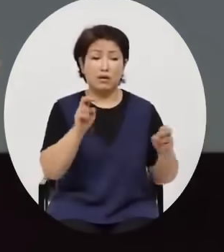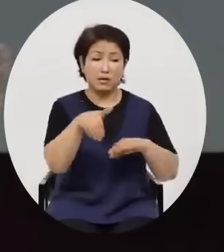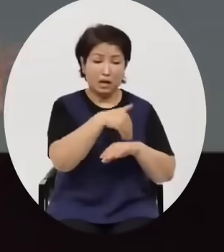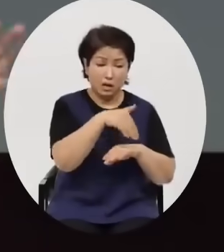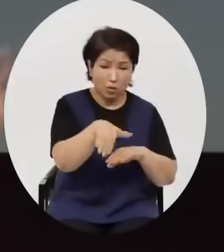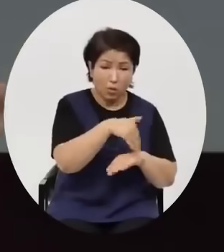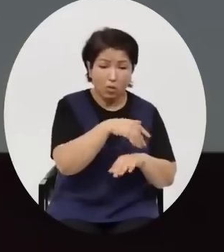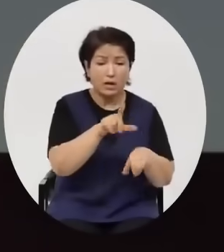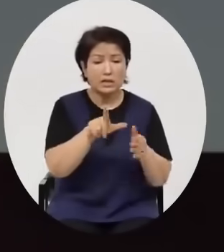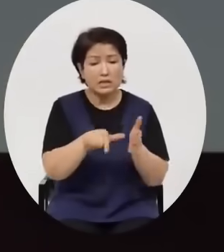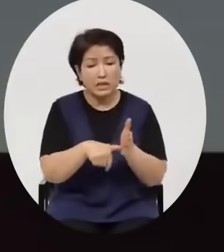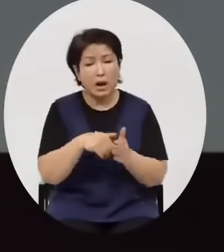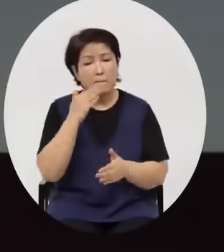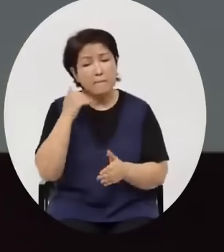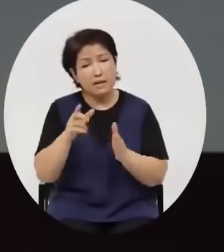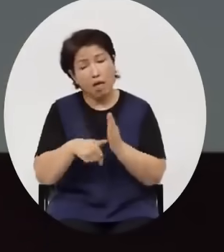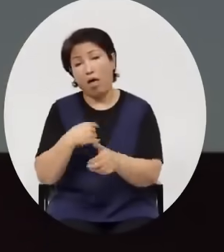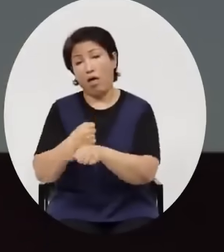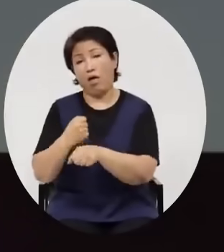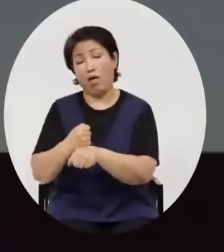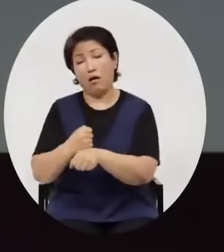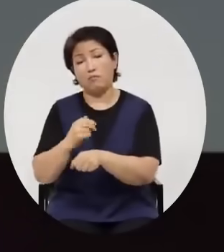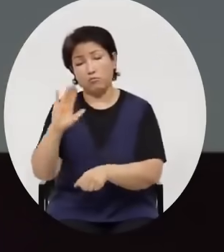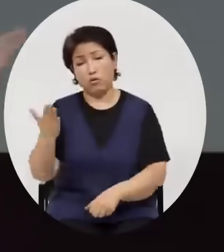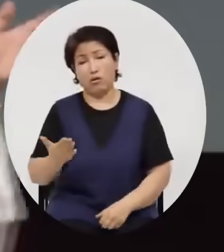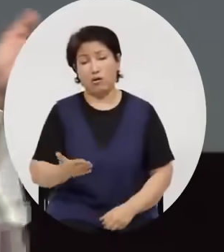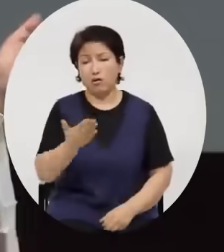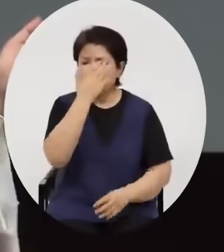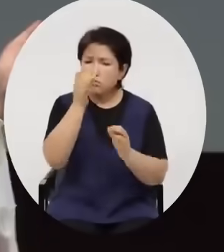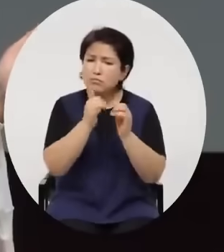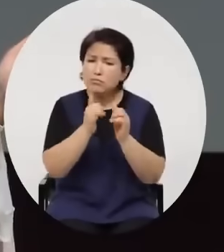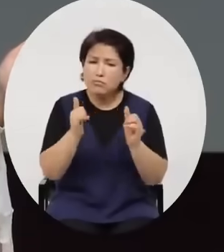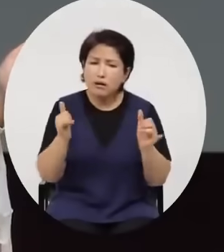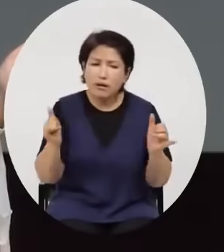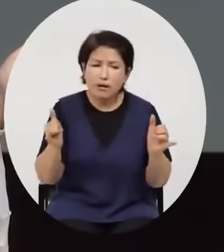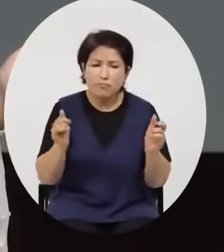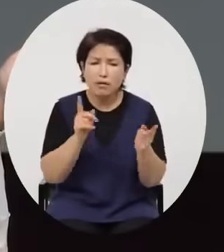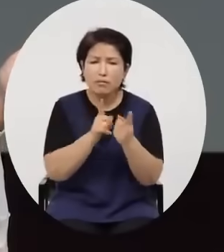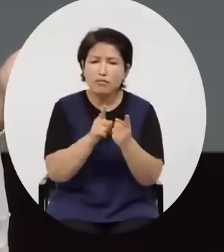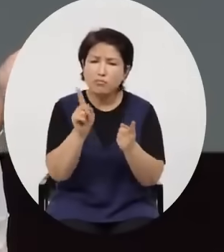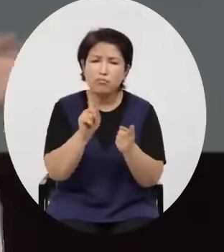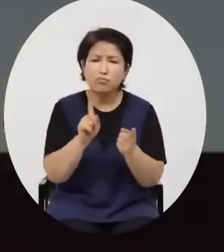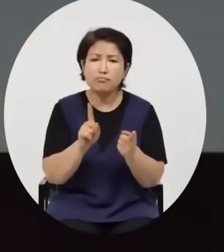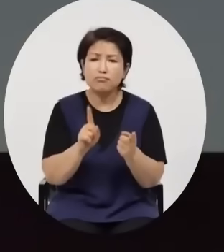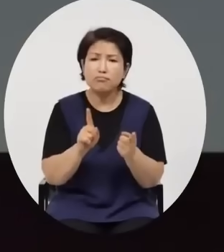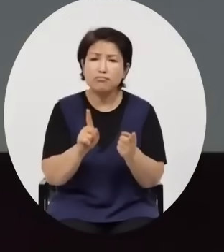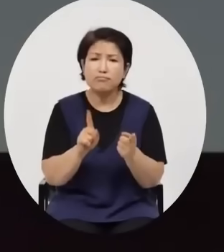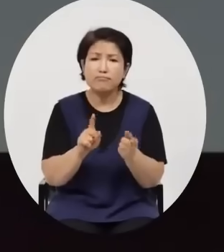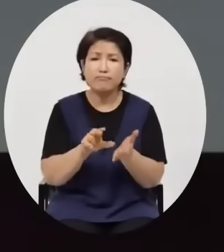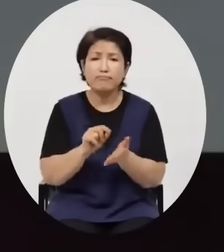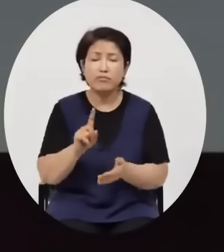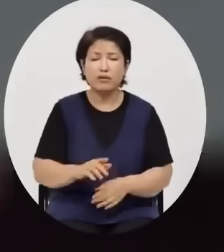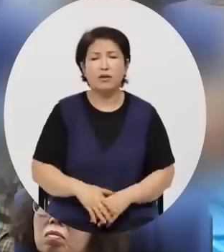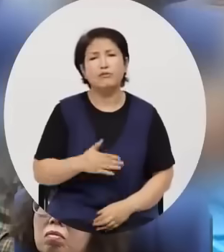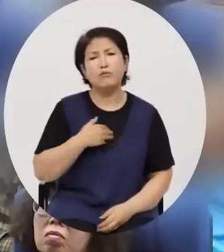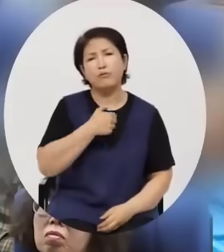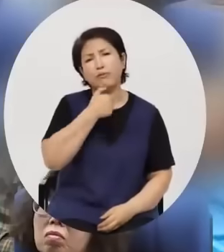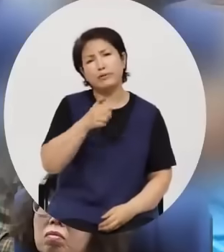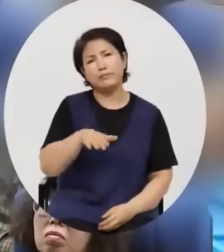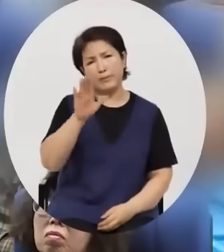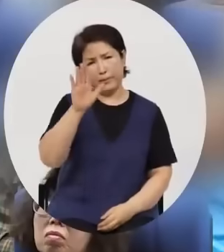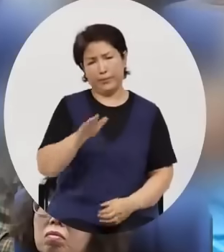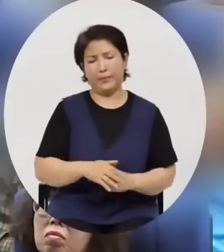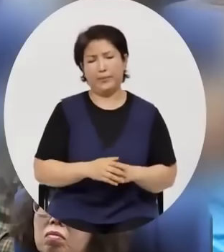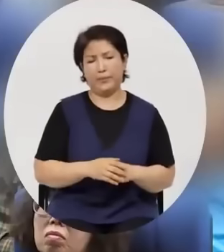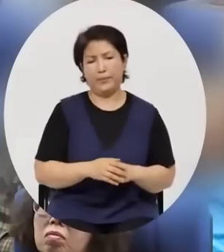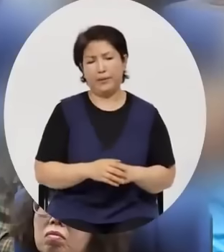하면서 틈나는 대로 이걸 하면 될 거 아니에요. 예, 근데. 근데 뭐 젊은이하고 무슨 상관이 있어요? 근데 저는 나이가 50이